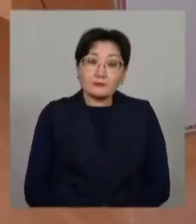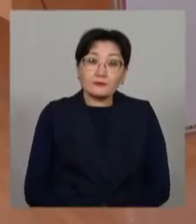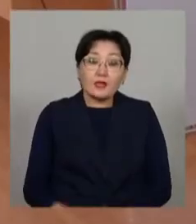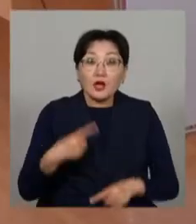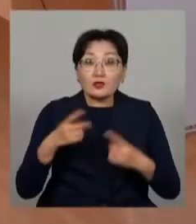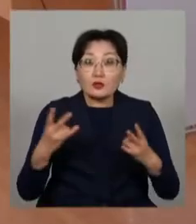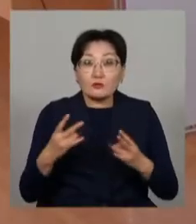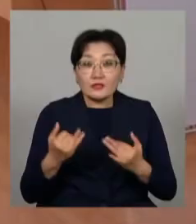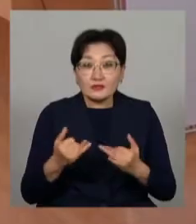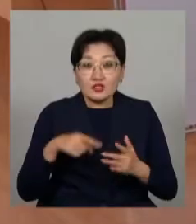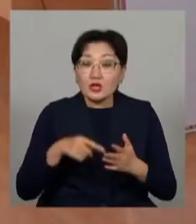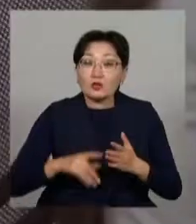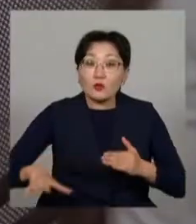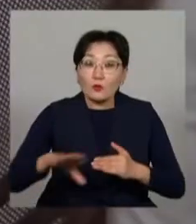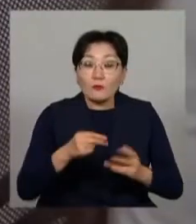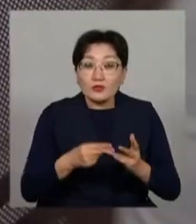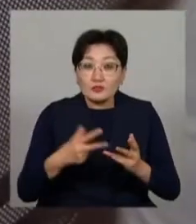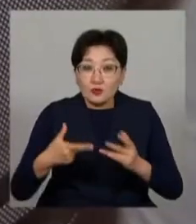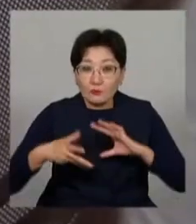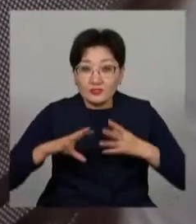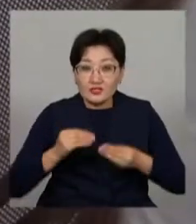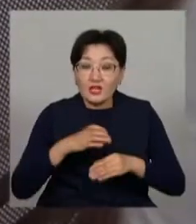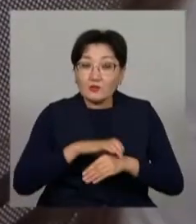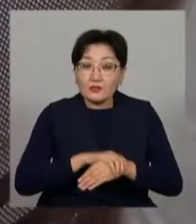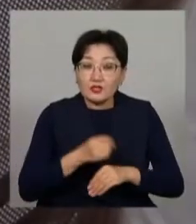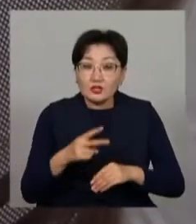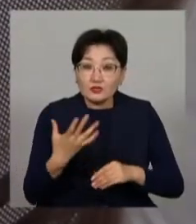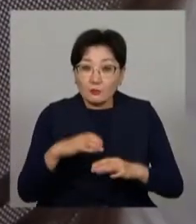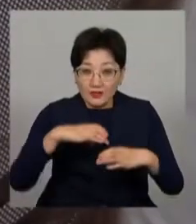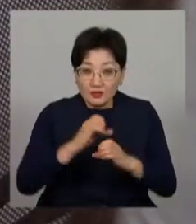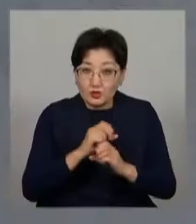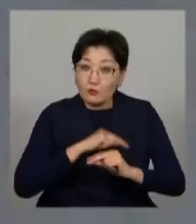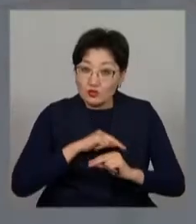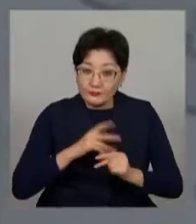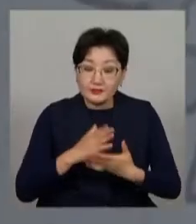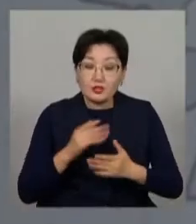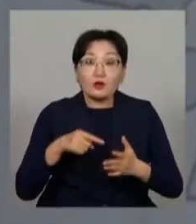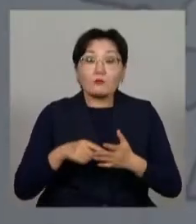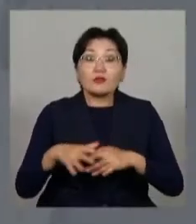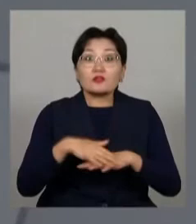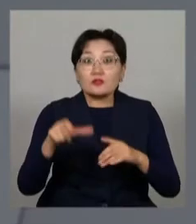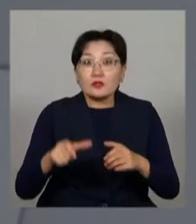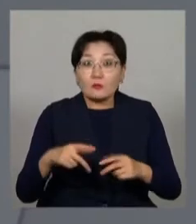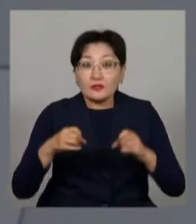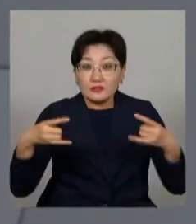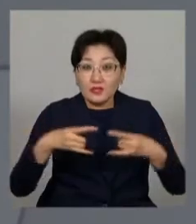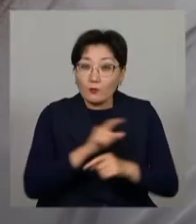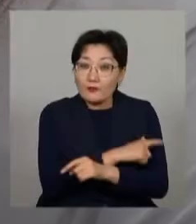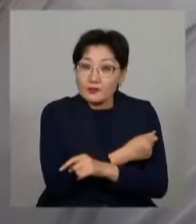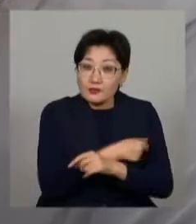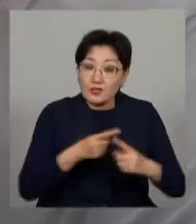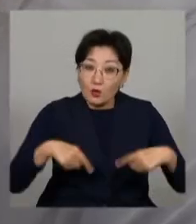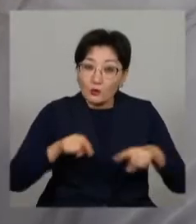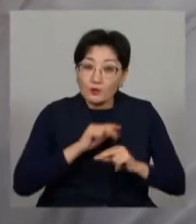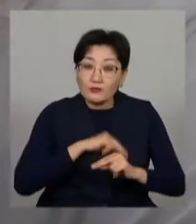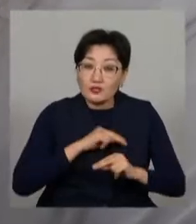Айта кетейік, қазір қала бойынша ПТР қорытындысын анықтайтын 25 зертхана бар. Одан бөлек қала тұрғындары үшін телемедицина орталығы жұмыс істейді.